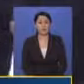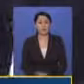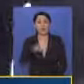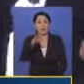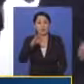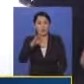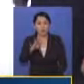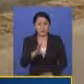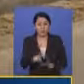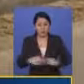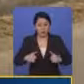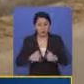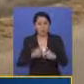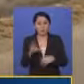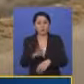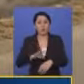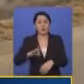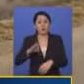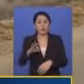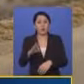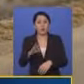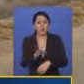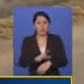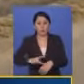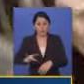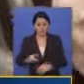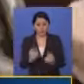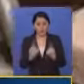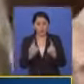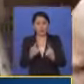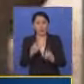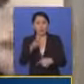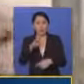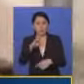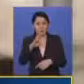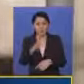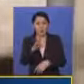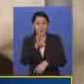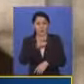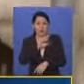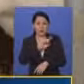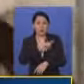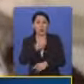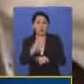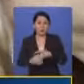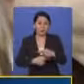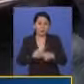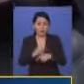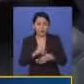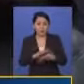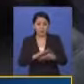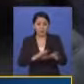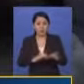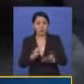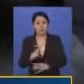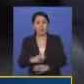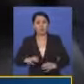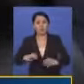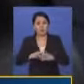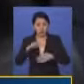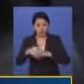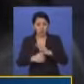Зенченко әулеті біздің облыста ғана емес, республика төңірегінде танымал. Иван Зенченко еңбек династиясын жалғастырып келеді. Биыл серіктестік